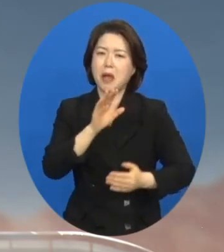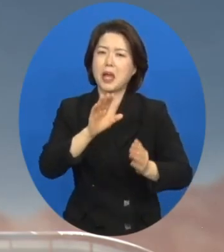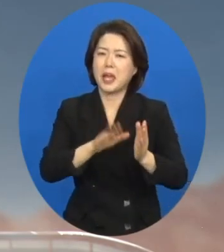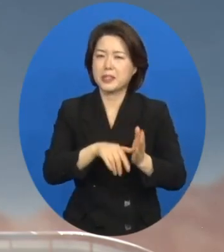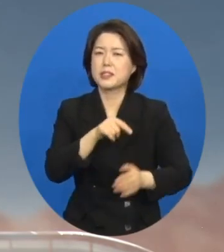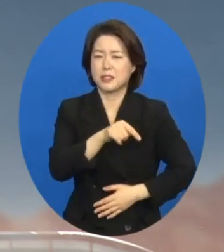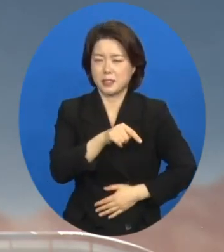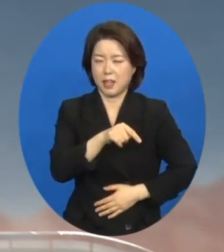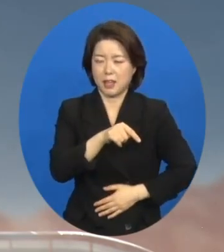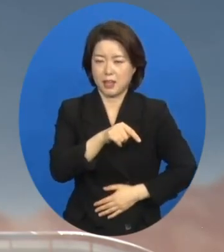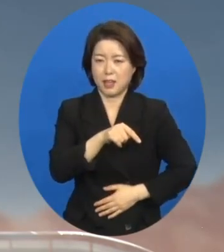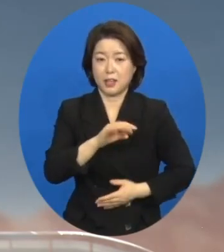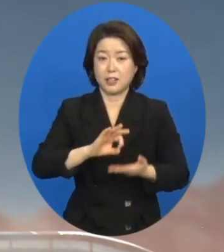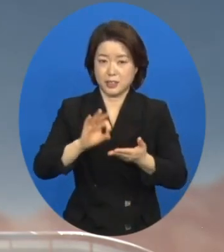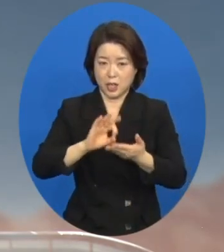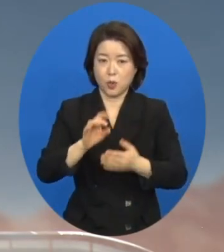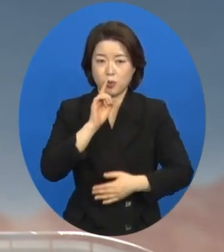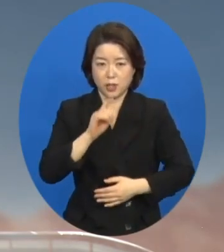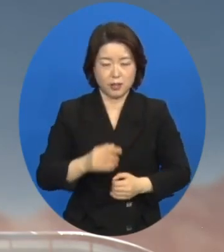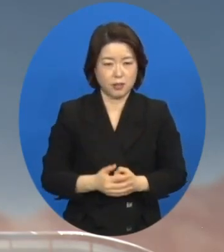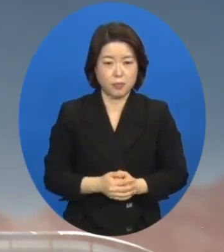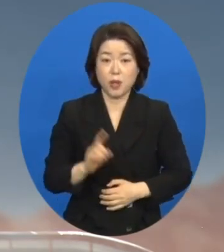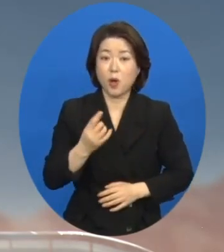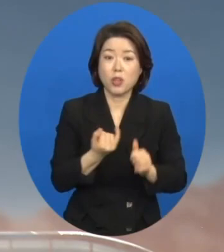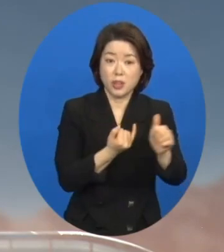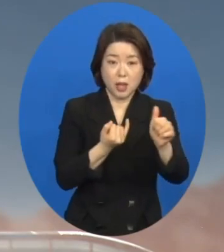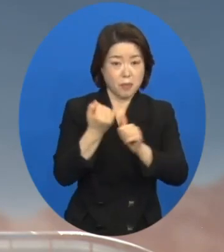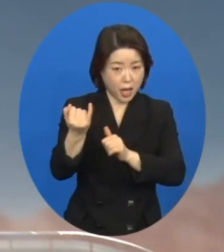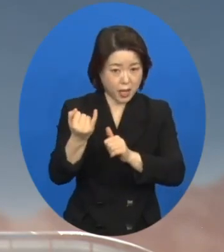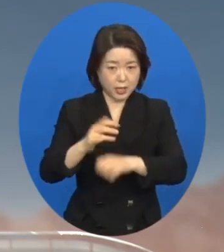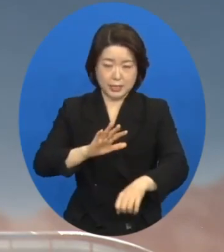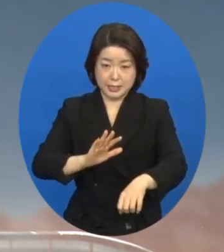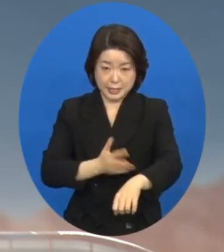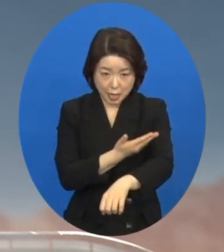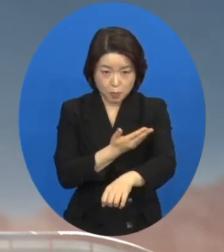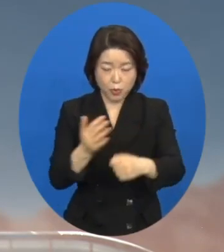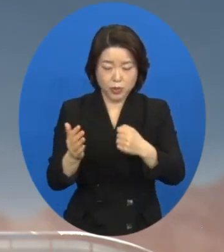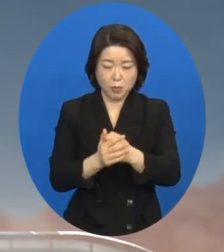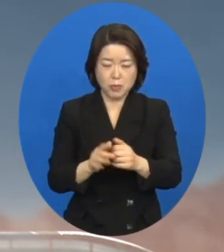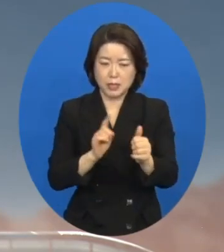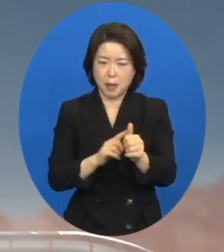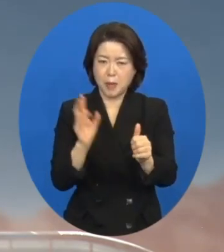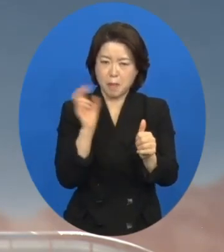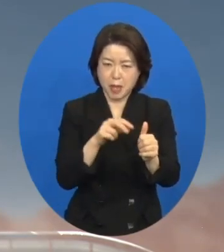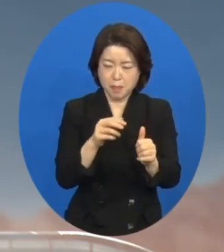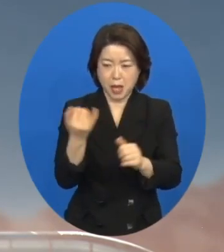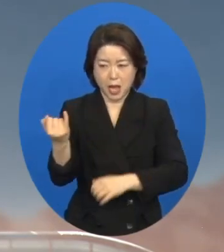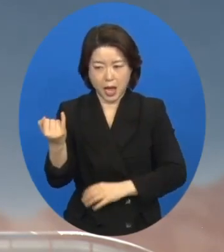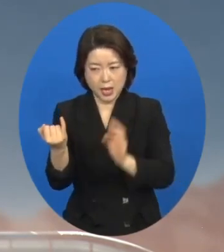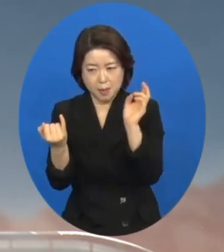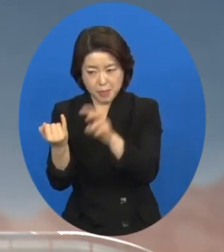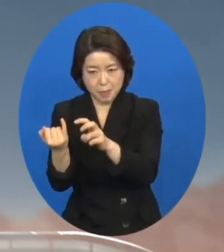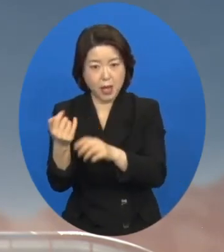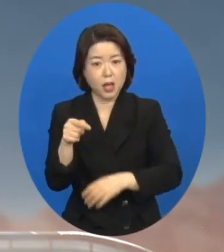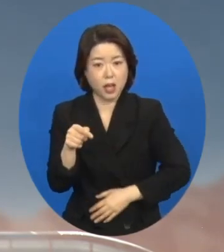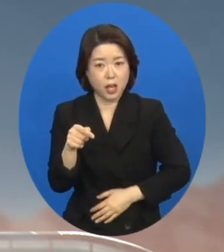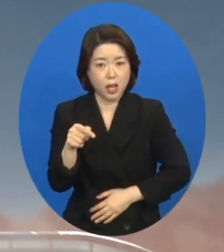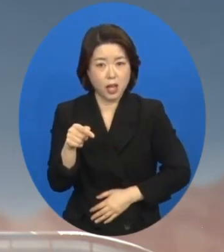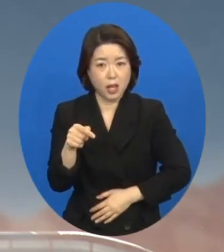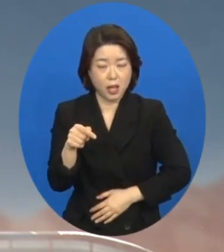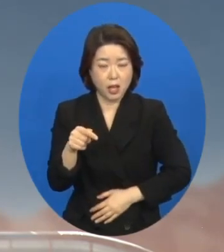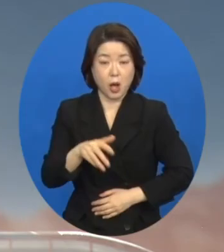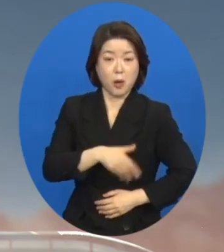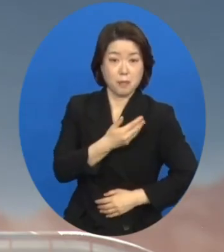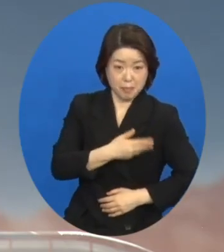민수기 5장 12절에 어떤 남편이든지 아내가 잘못을 저질러 남편을 배반하여 혹은 아내를 배반하여